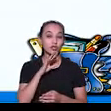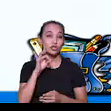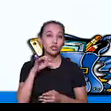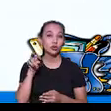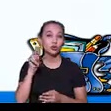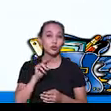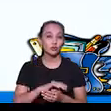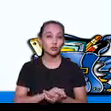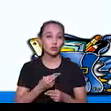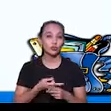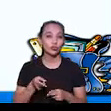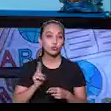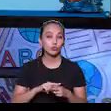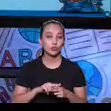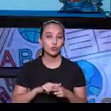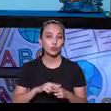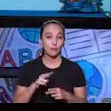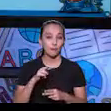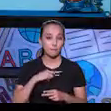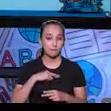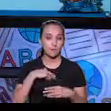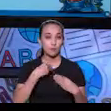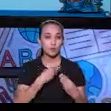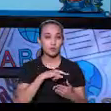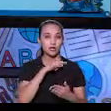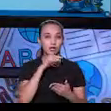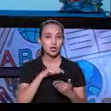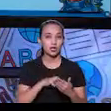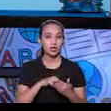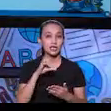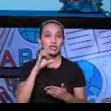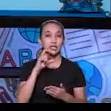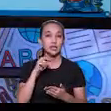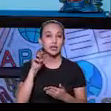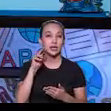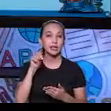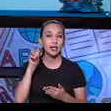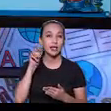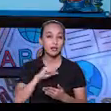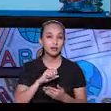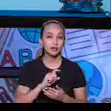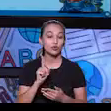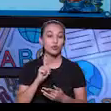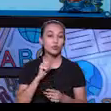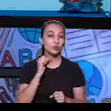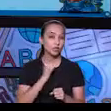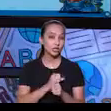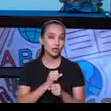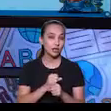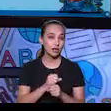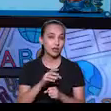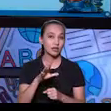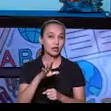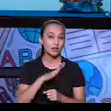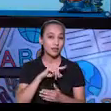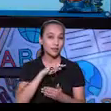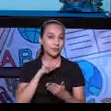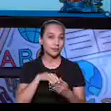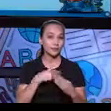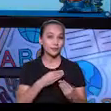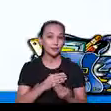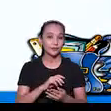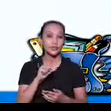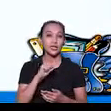Женского рода. Поэтому я задаю вопрос. Сделала. Что сделала